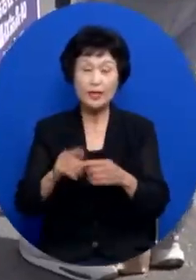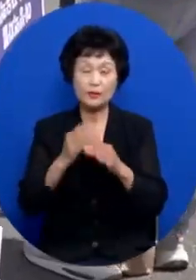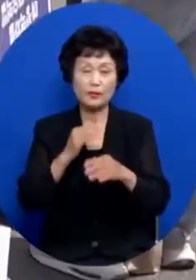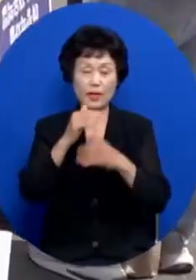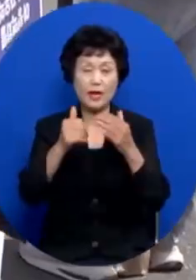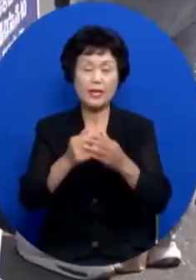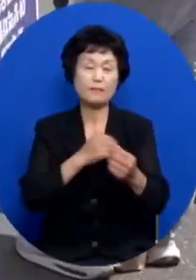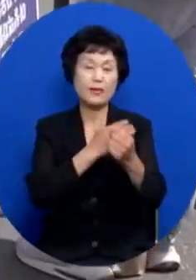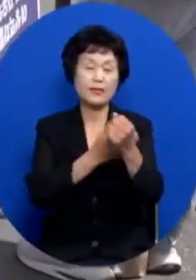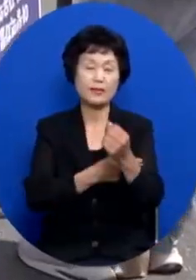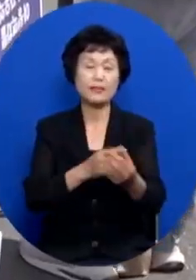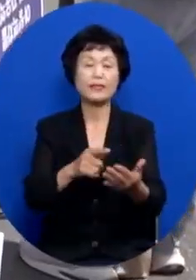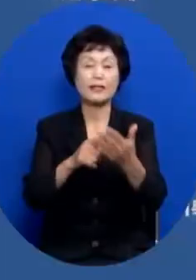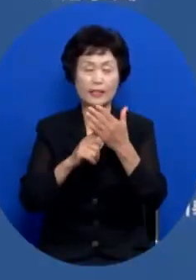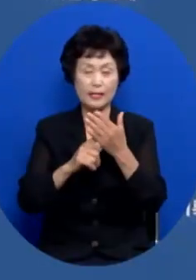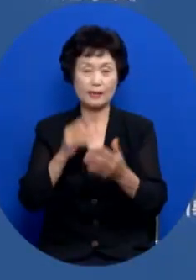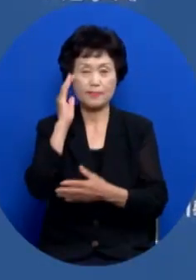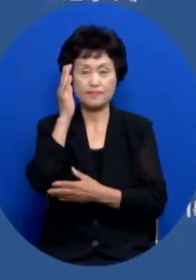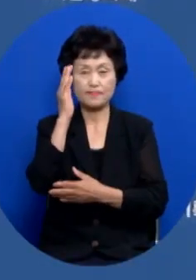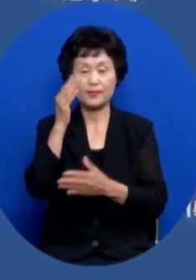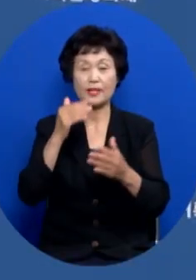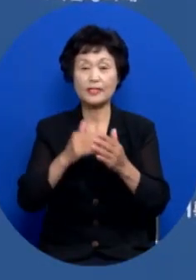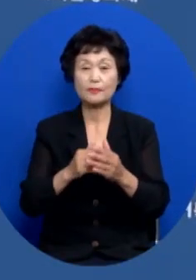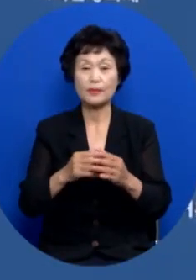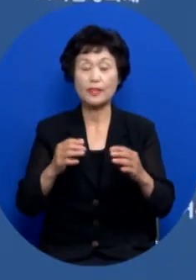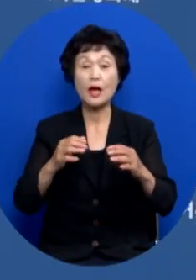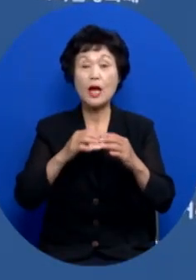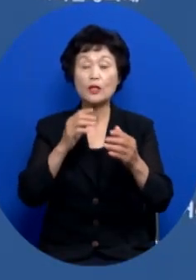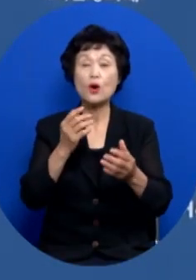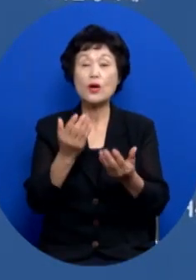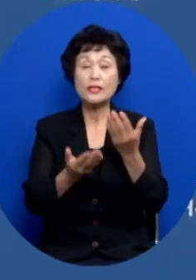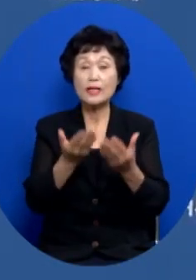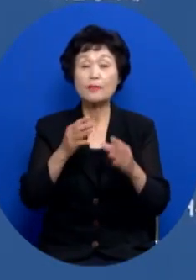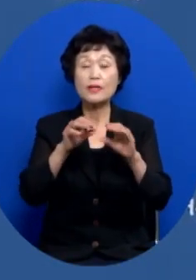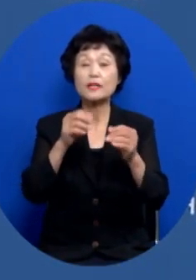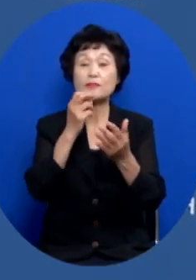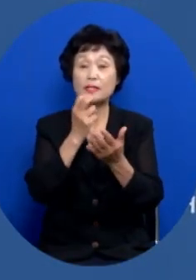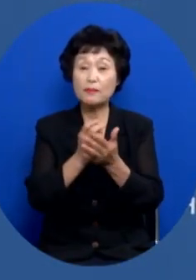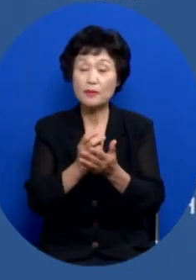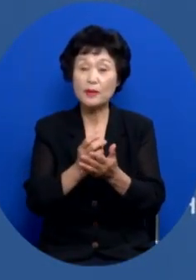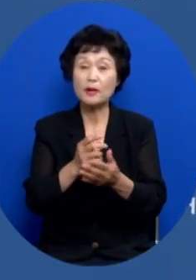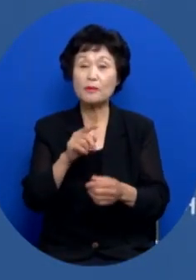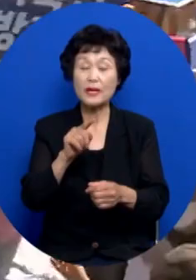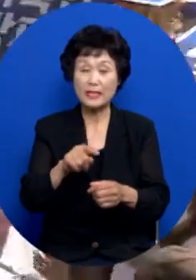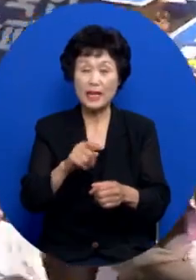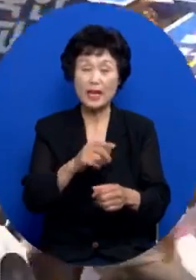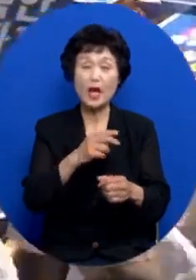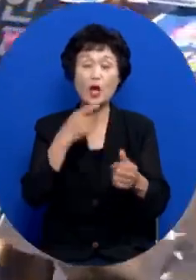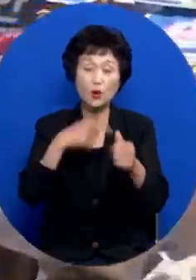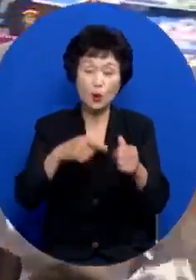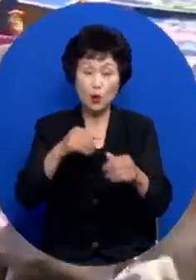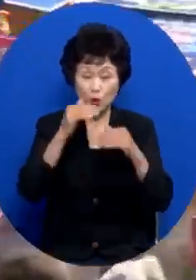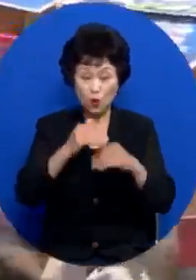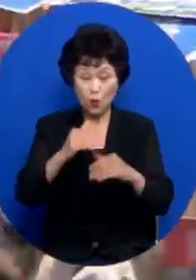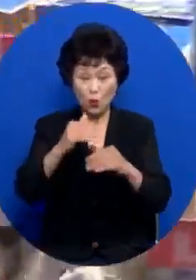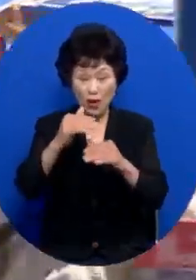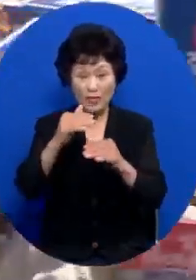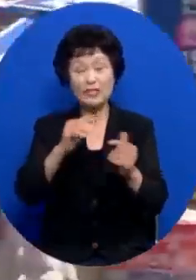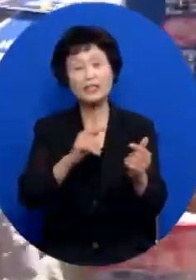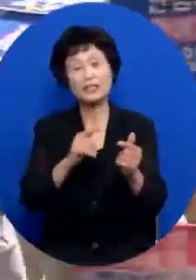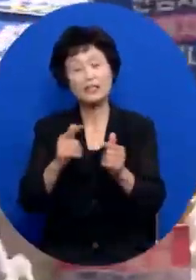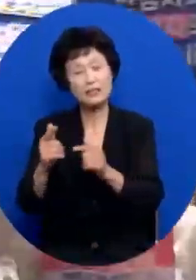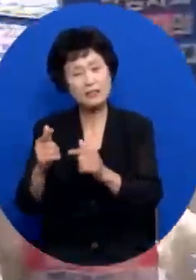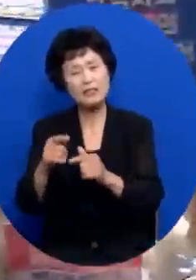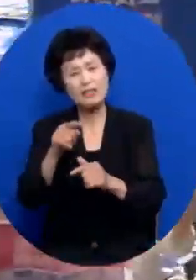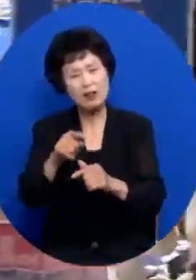나타남을 강조했습니다. 네. 이어 포괄적 차별금지법, 성혁명 교육과정, 학생인권조례 등을 제정하려는